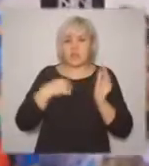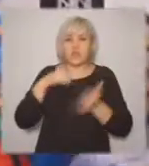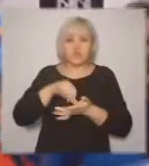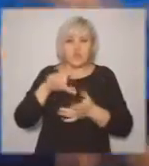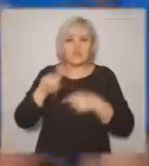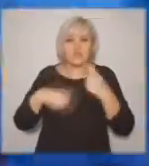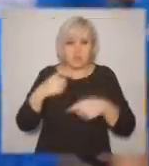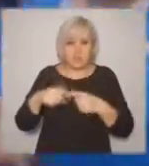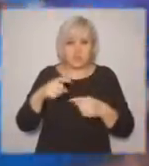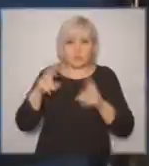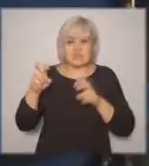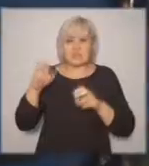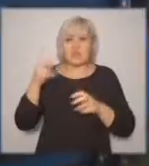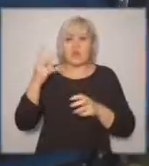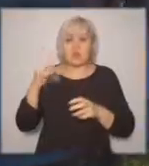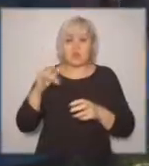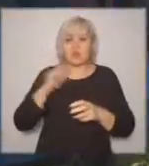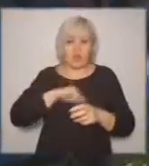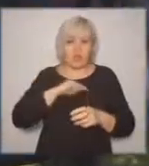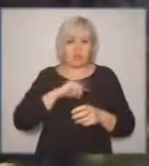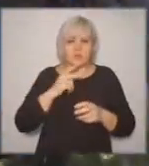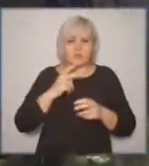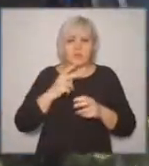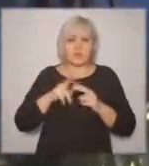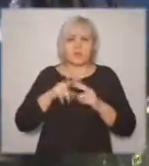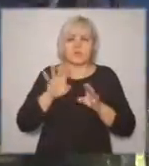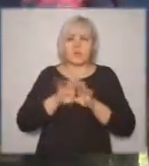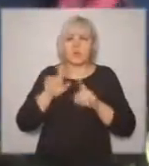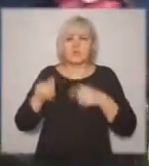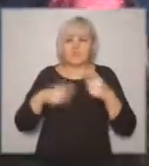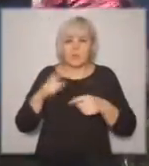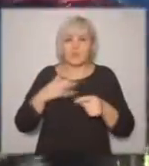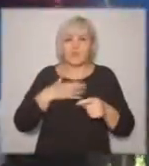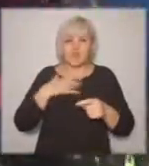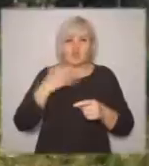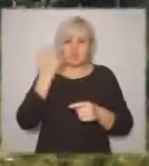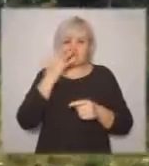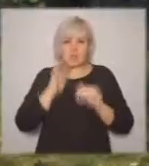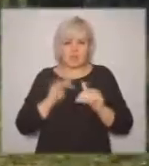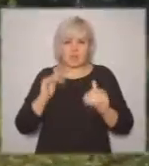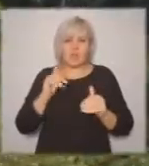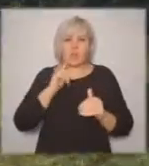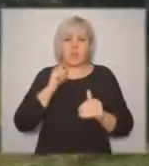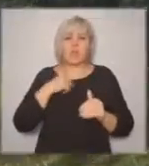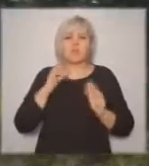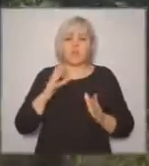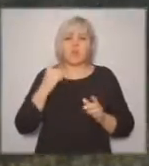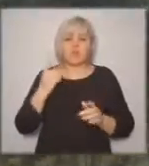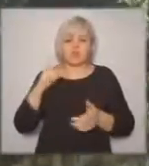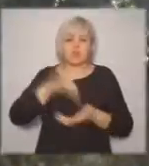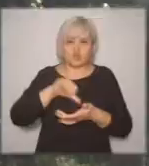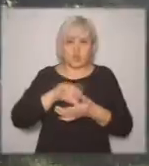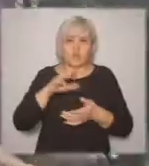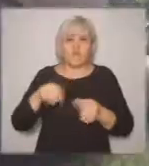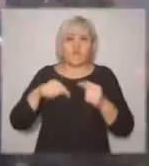моя задача была пробежать с сыном и с его друзьями. Пробежал 5